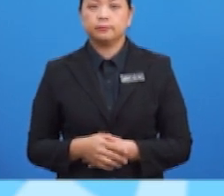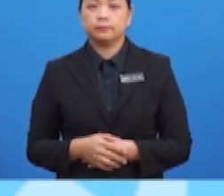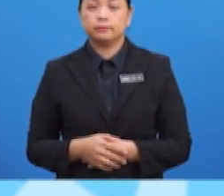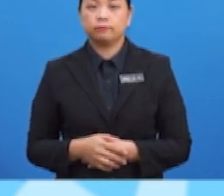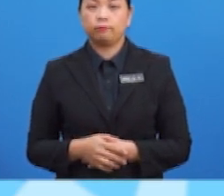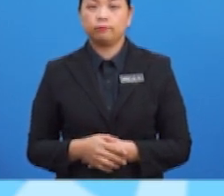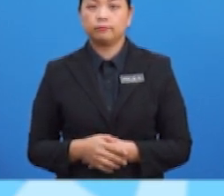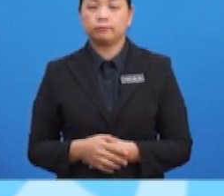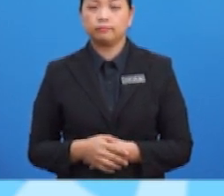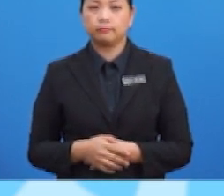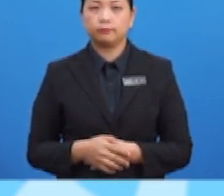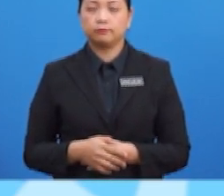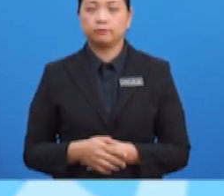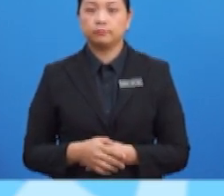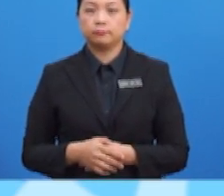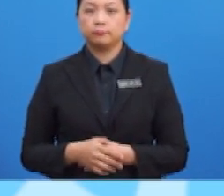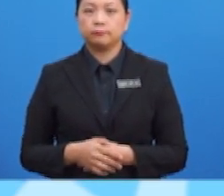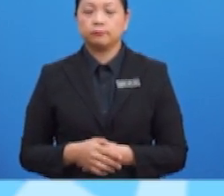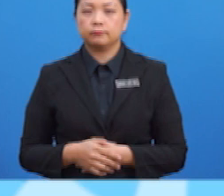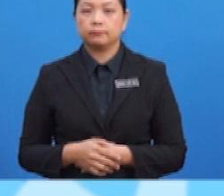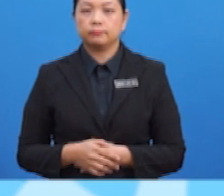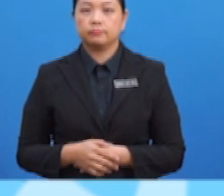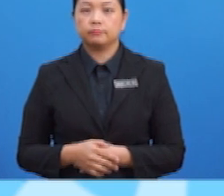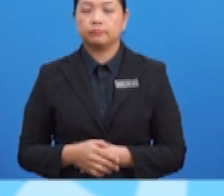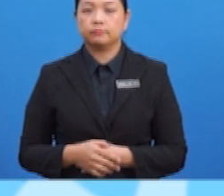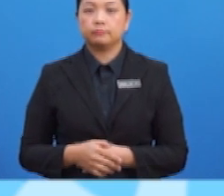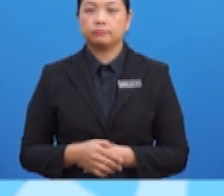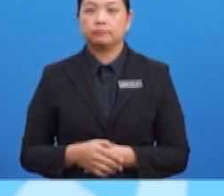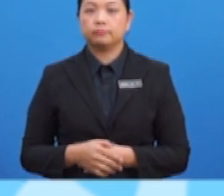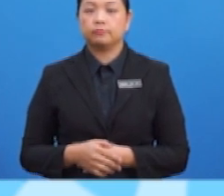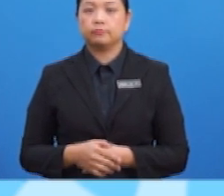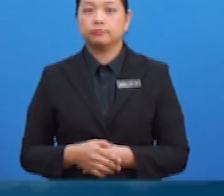dan masuk berdasarkan kepada injap kawalan arah.